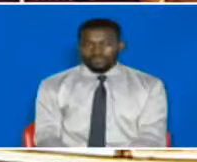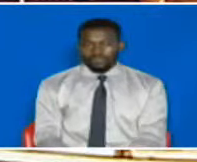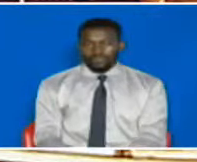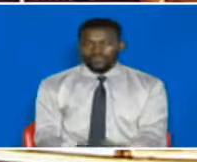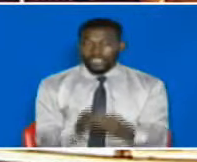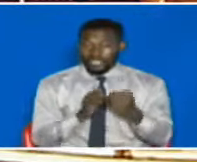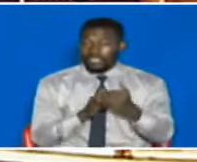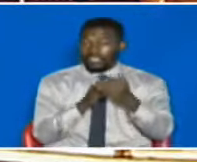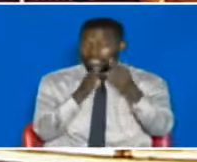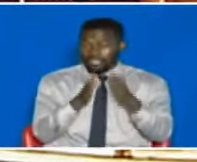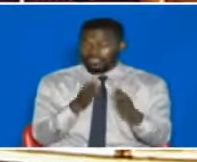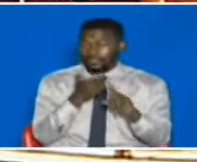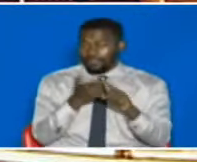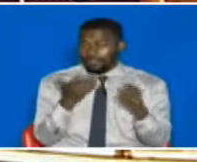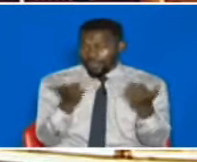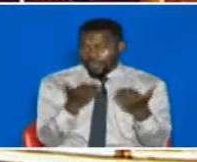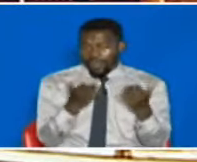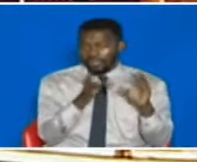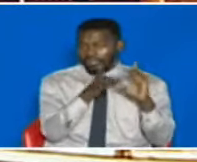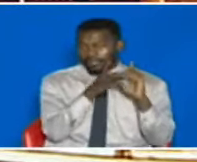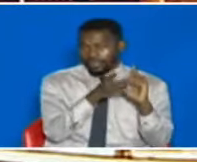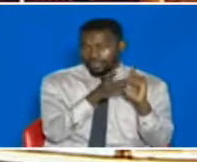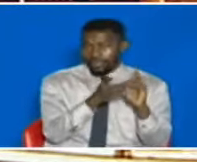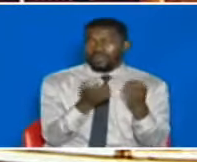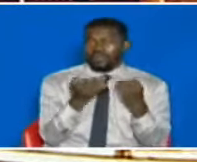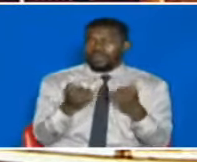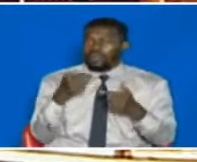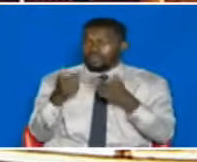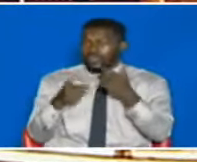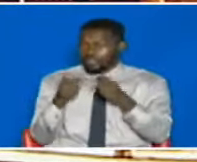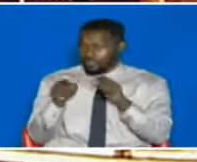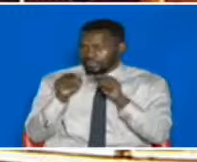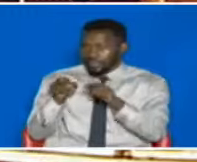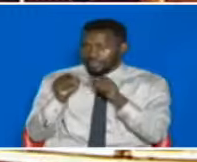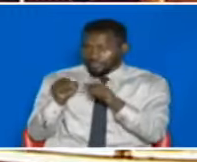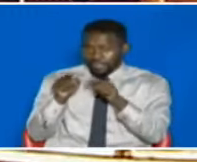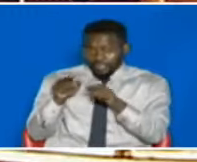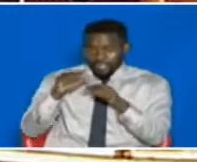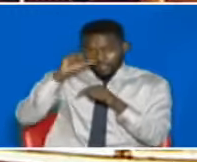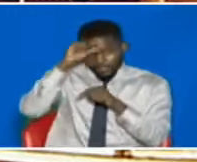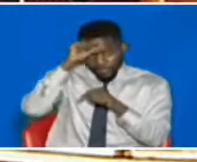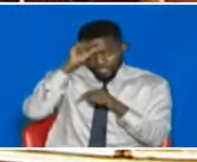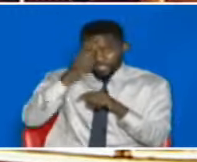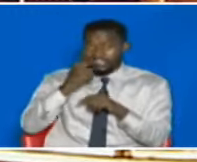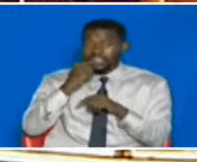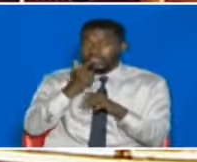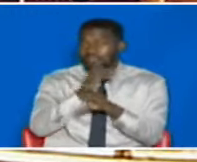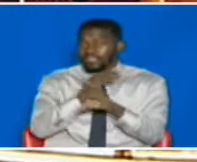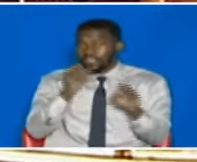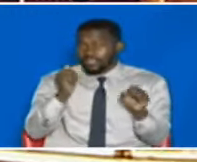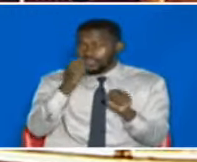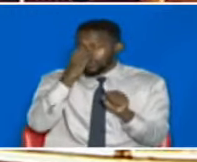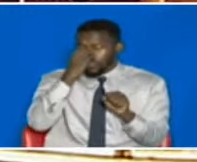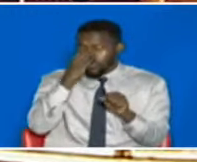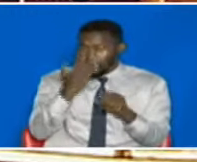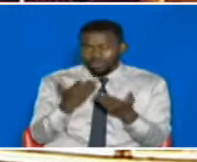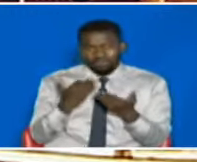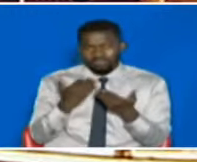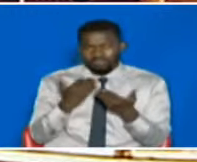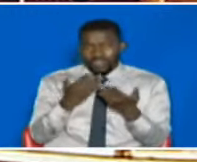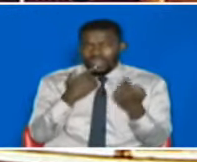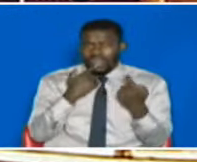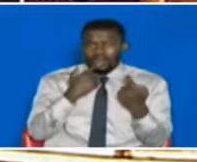Viongozi wa muungano wa Azimio la Umoja One Kenya umeendelea kuishambulia serikali wakimshinikiza Rais William Ruto kutangaza